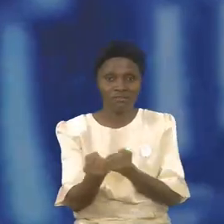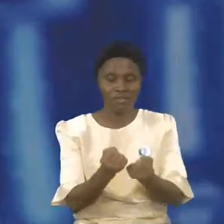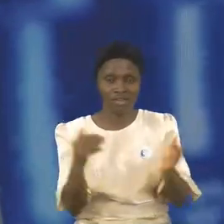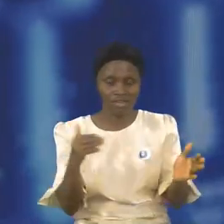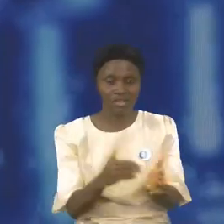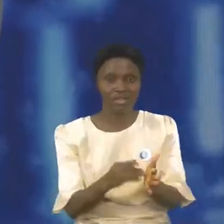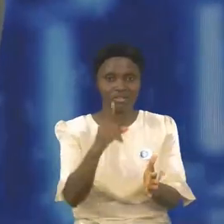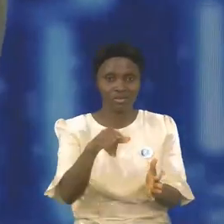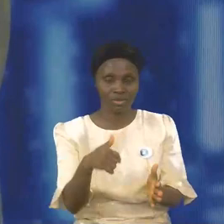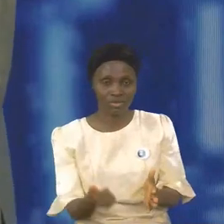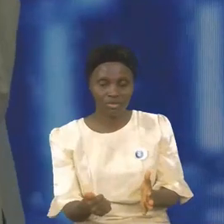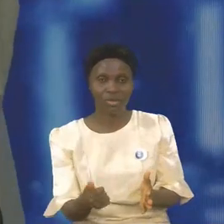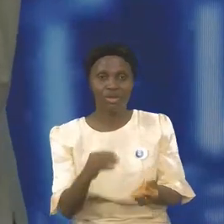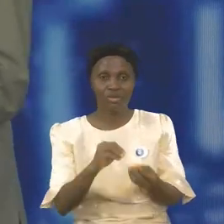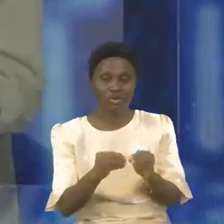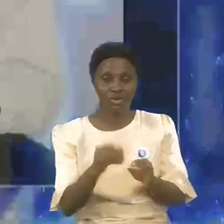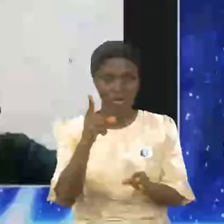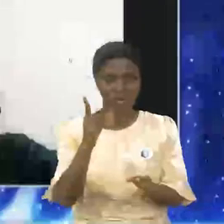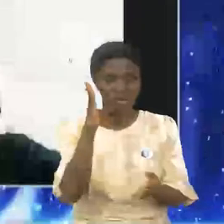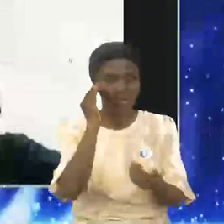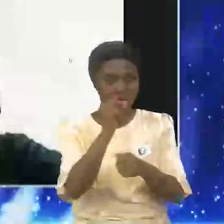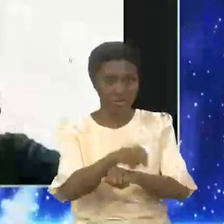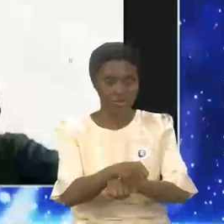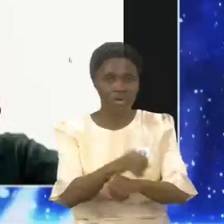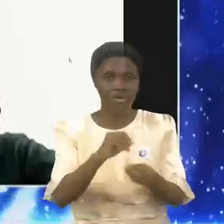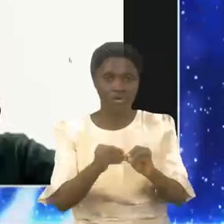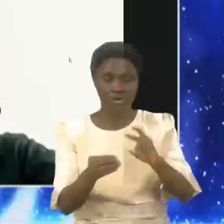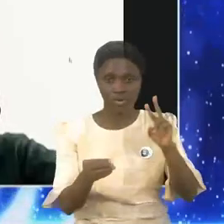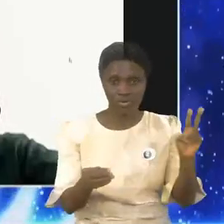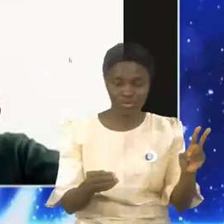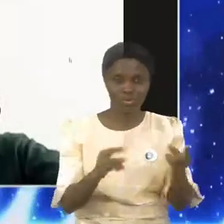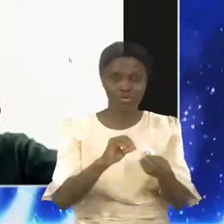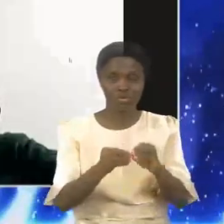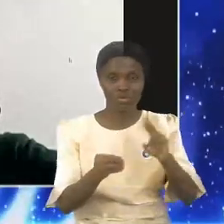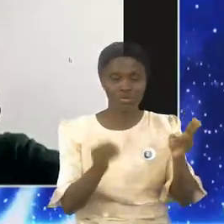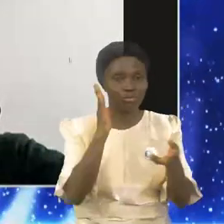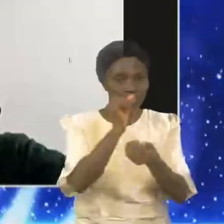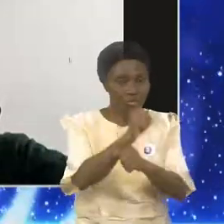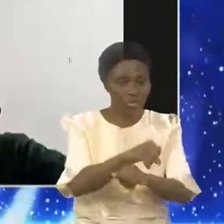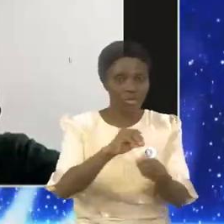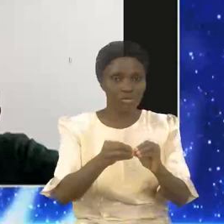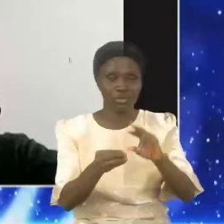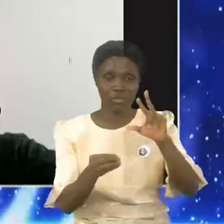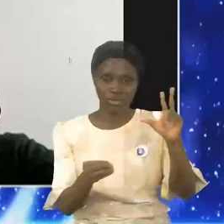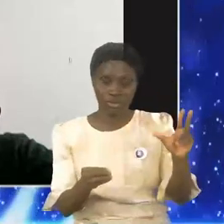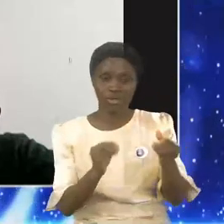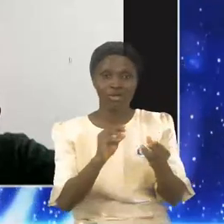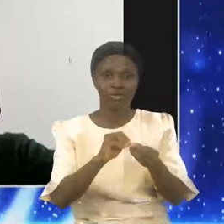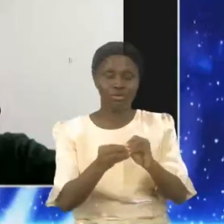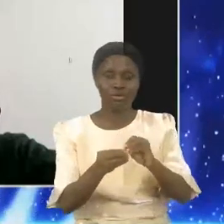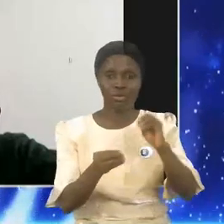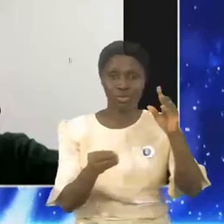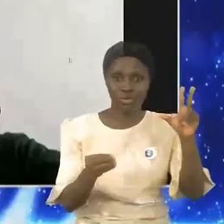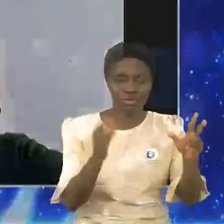se combattre alors numéro 1 le numéro de va combattre va vaincre numéro 1 et